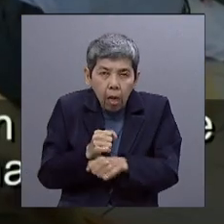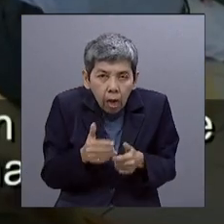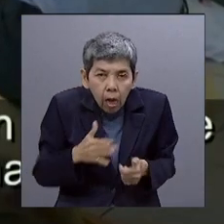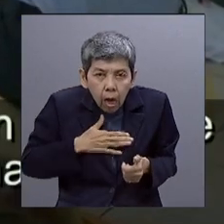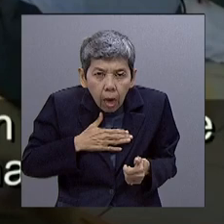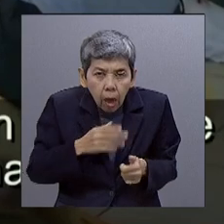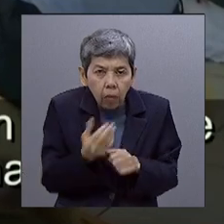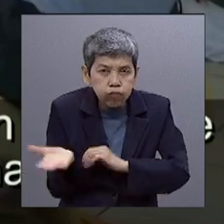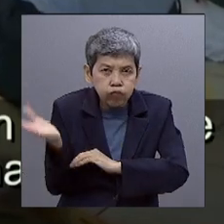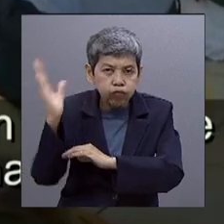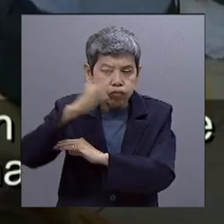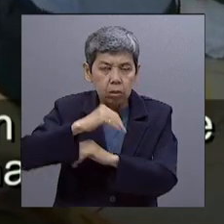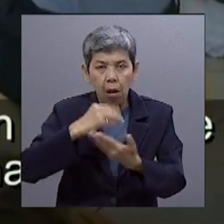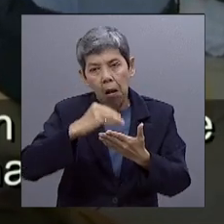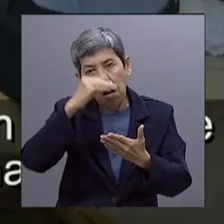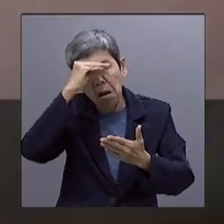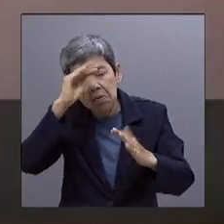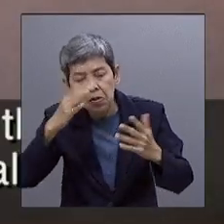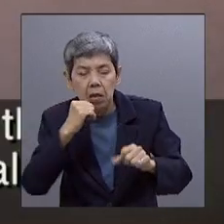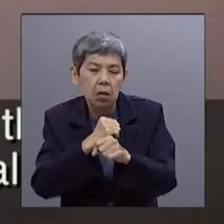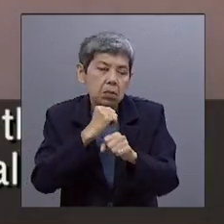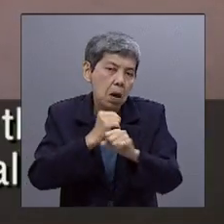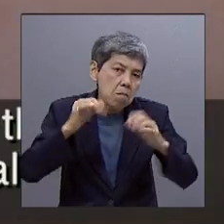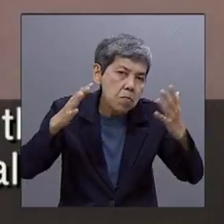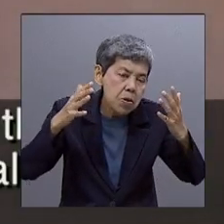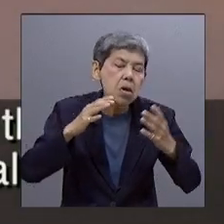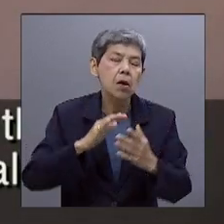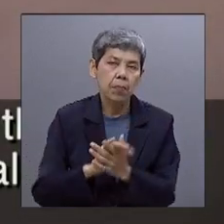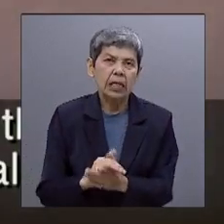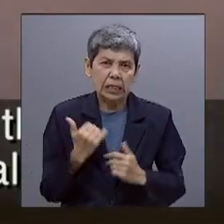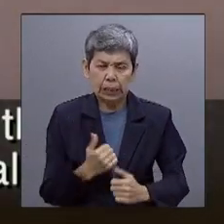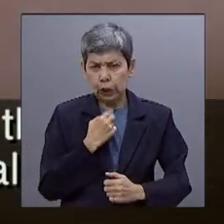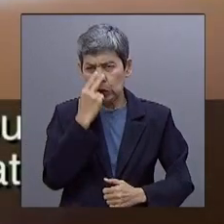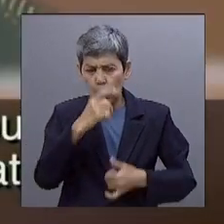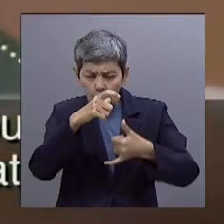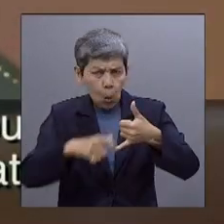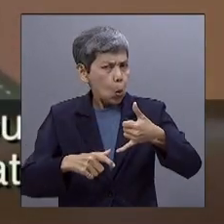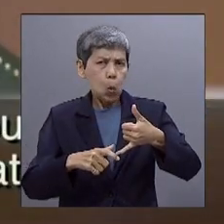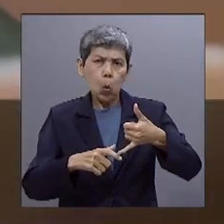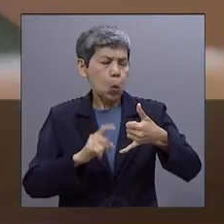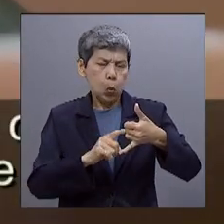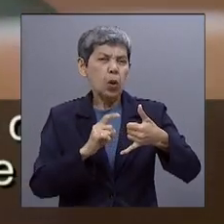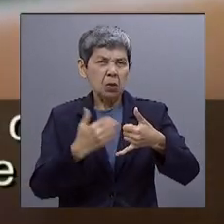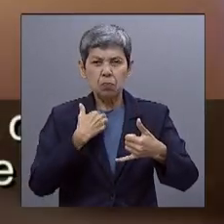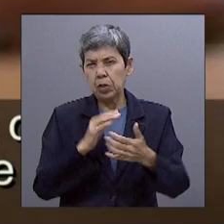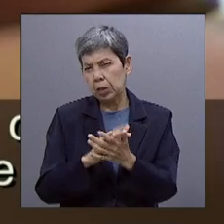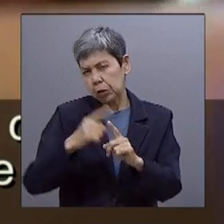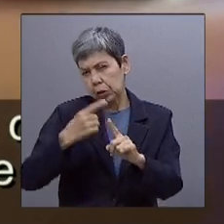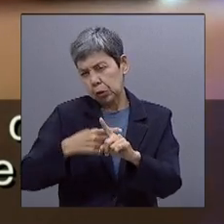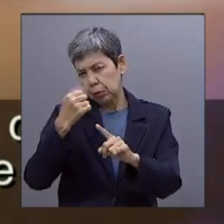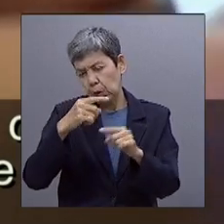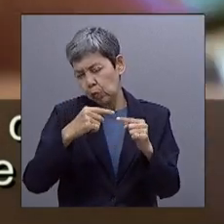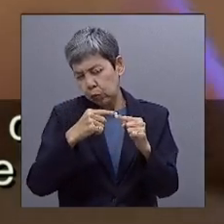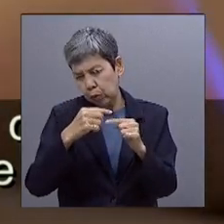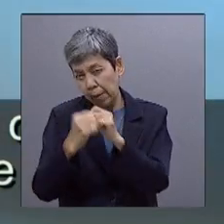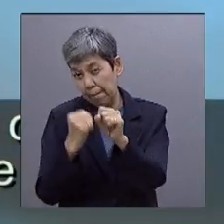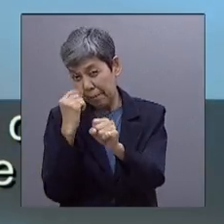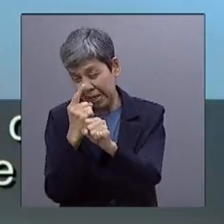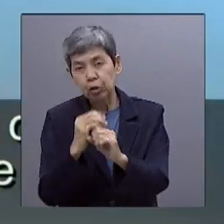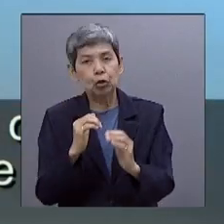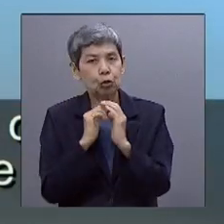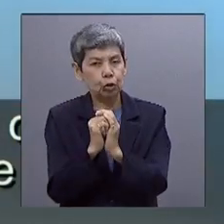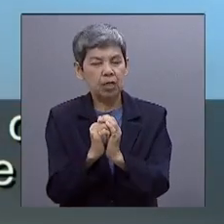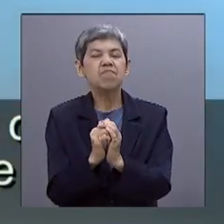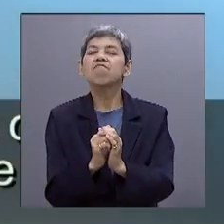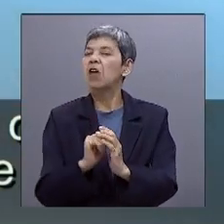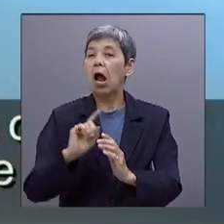กระทบต่อการเรียนการทำงานเป็นต้นซึ่งพฤติกรรมเหล่านี้จะต้องเกิดขึ้นไม่น้อยกว่า 12เดือนติดต่อกันจีนถือว่า